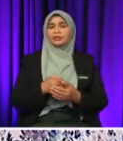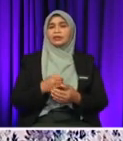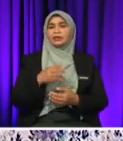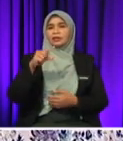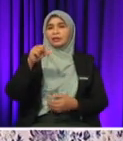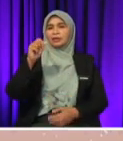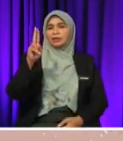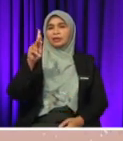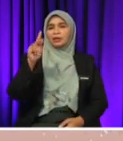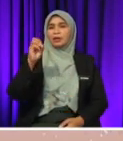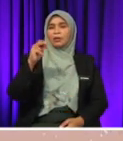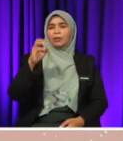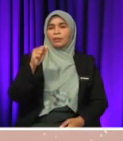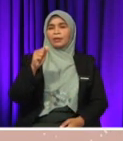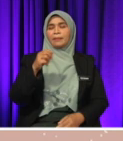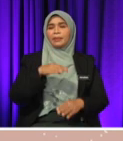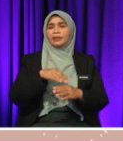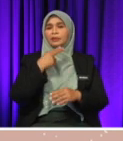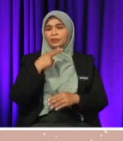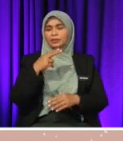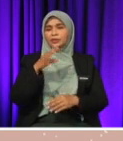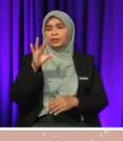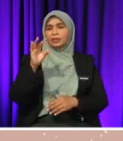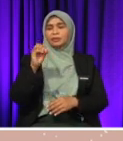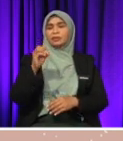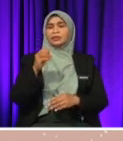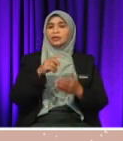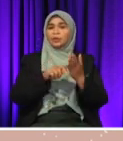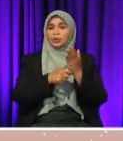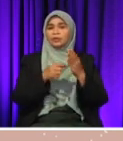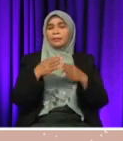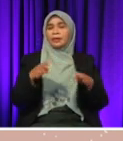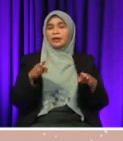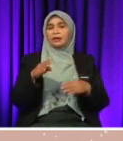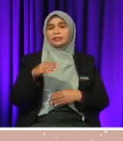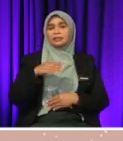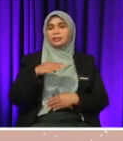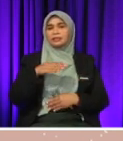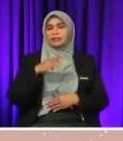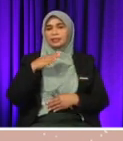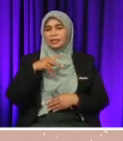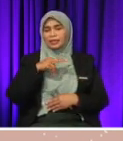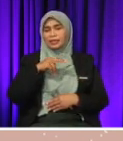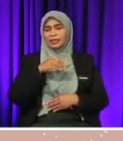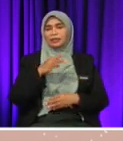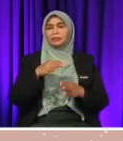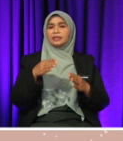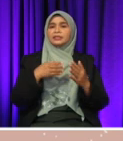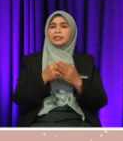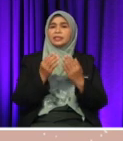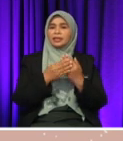80 kamu diterpa Ahmad Pule ia mengunci bahasa kaki dan mengekang bahasa tangan yang selama ini